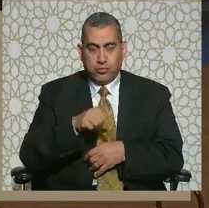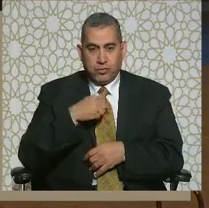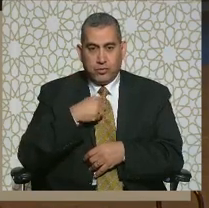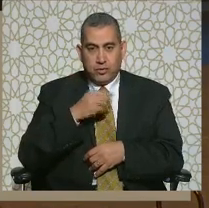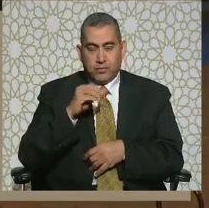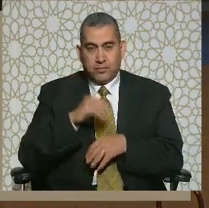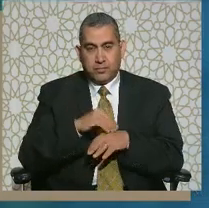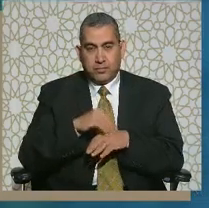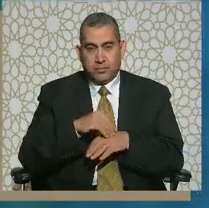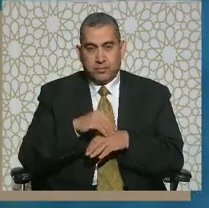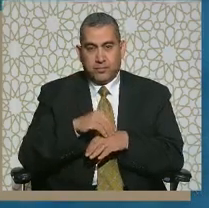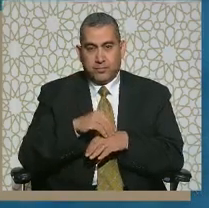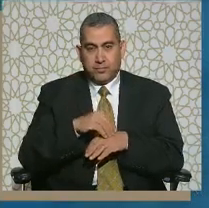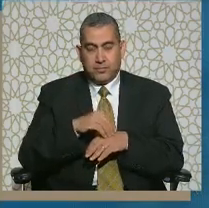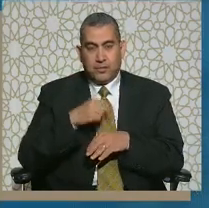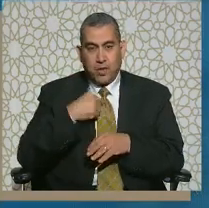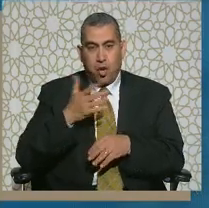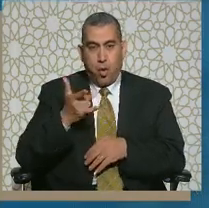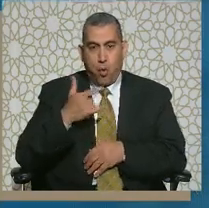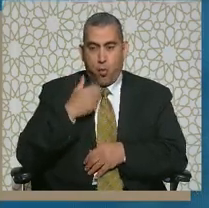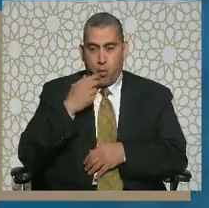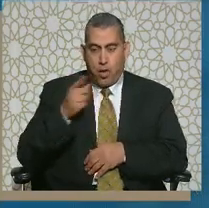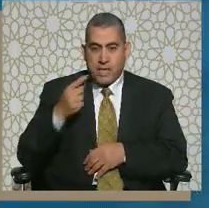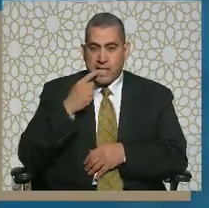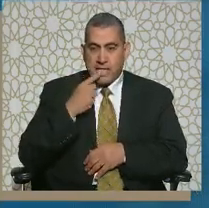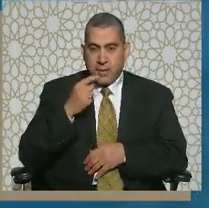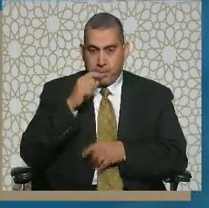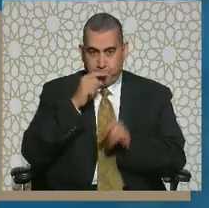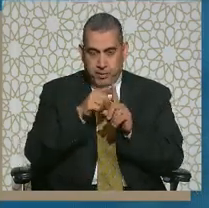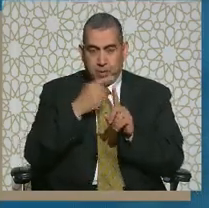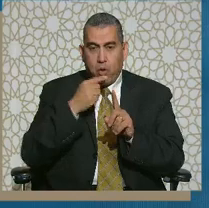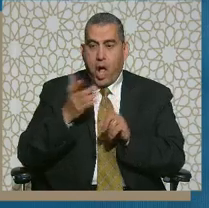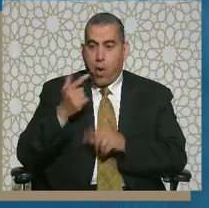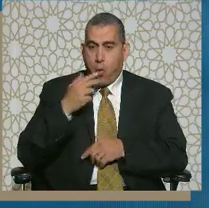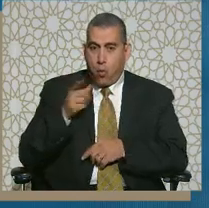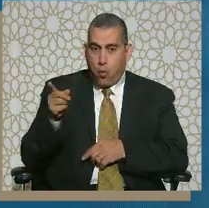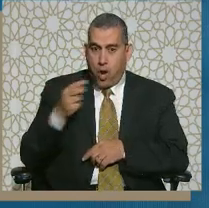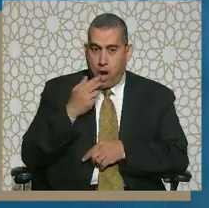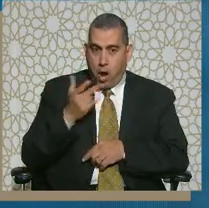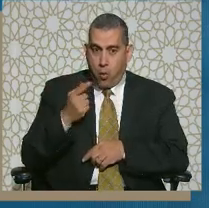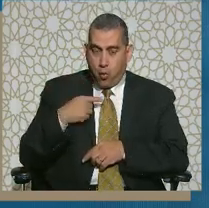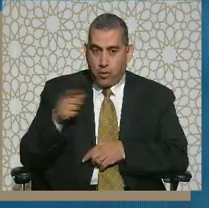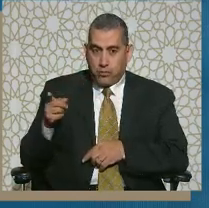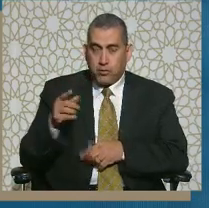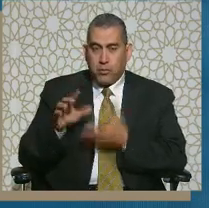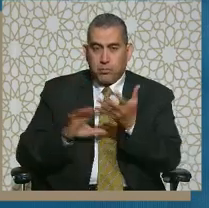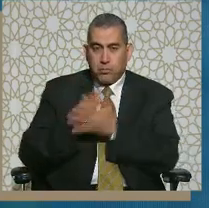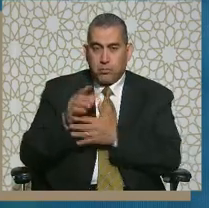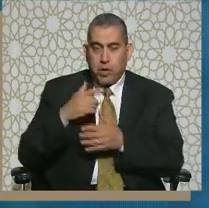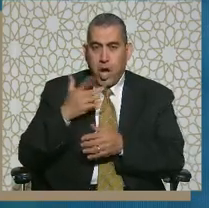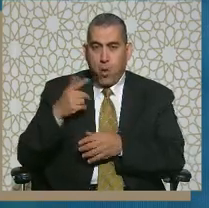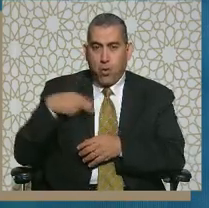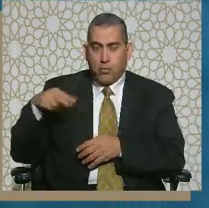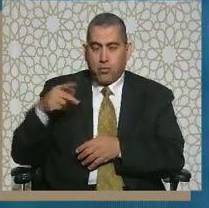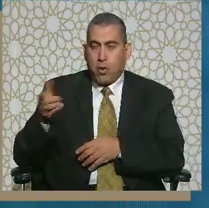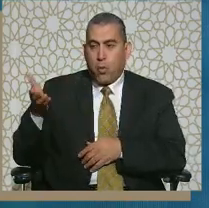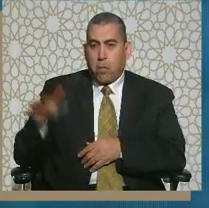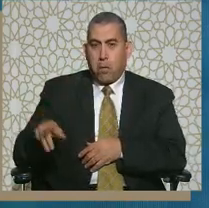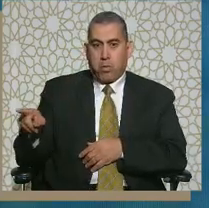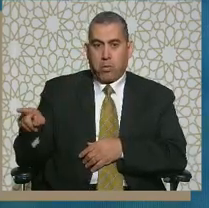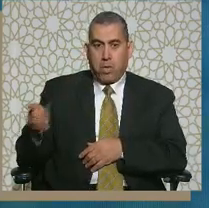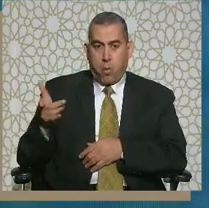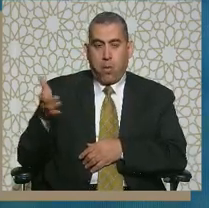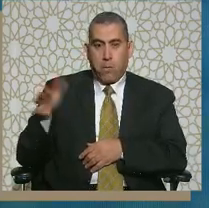كان معايا اخويا من السنه اللي ف قبل اللي فاتت ديت عملنا مشكله كده مع اخويا واخويا توفى الله